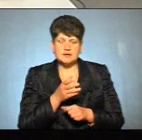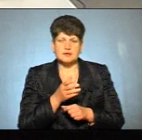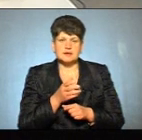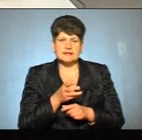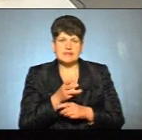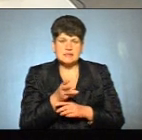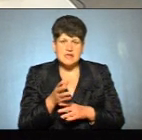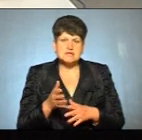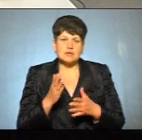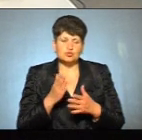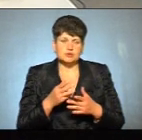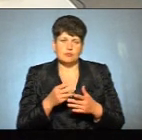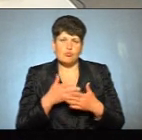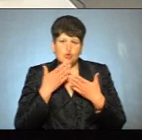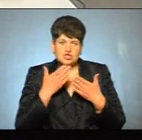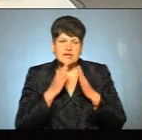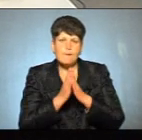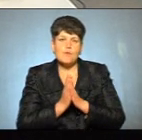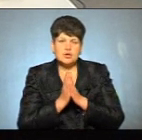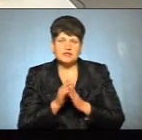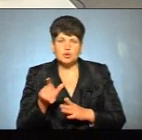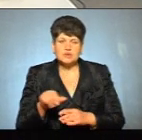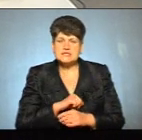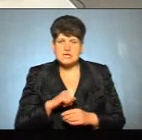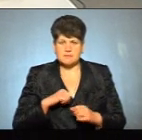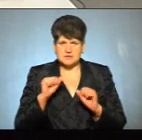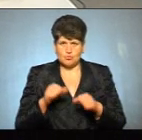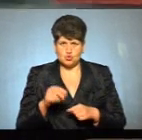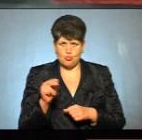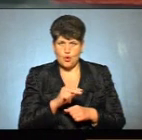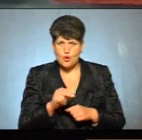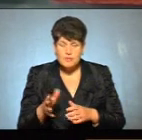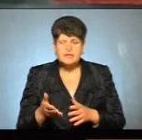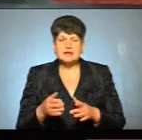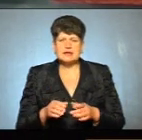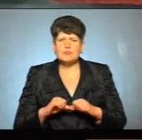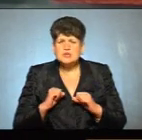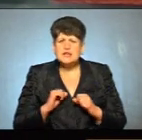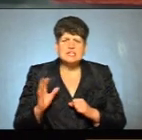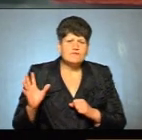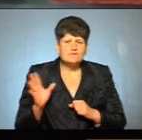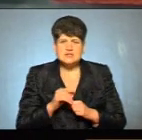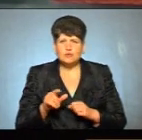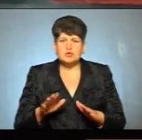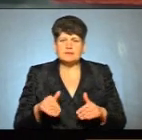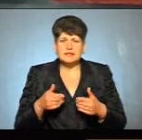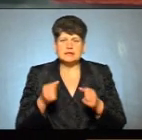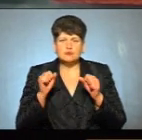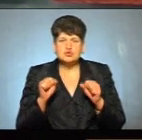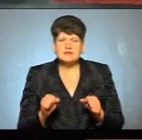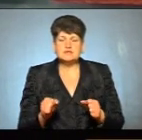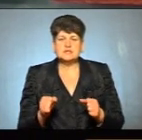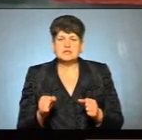прочитана священнослужителем молитва, люди самі зможуть окропити. Тобто постаралися всім людям дати найбільшу можливість для того,